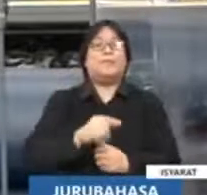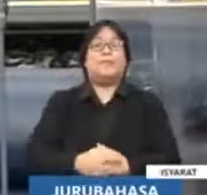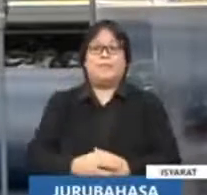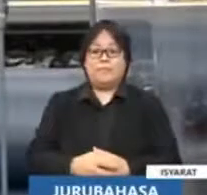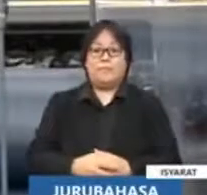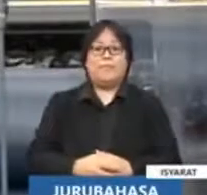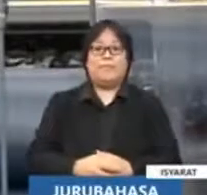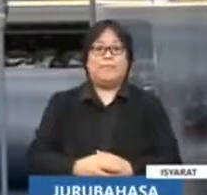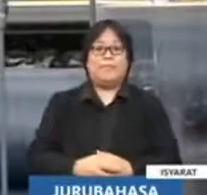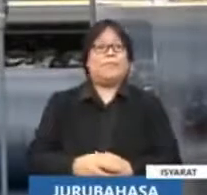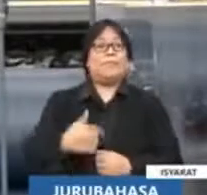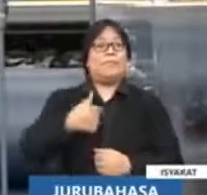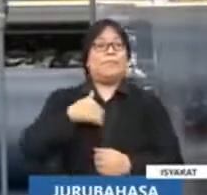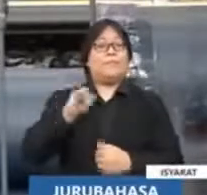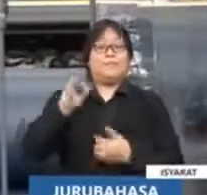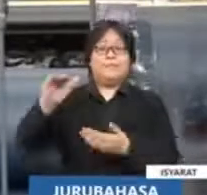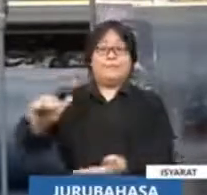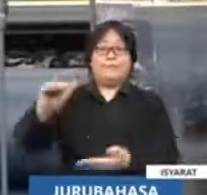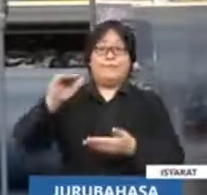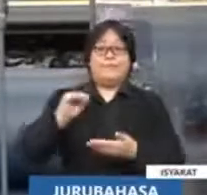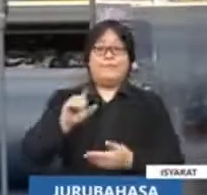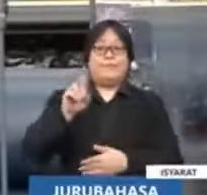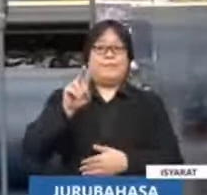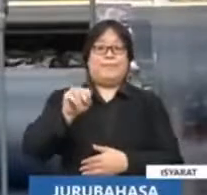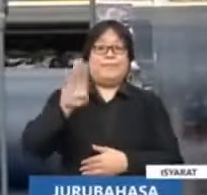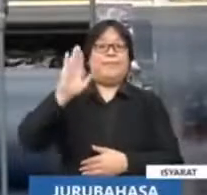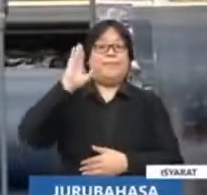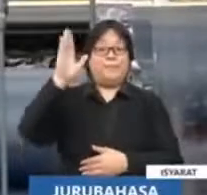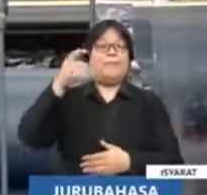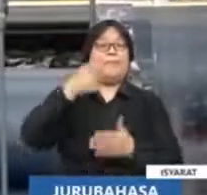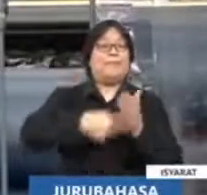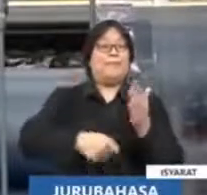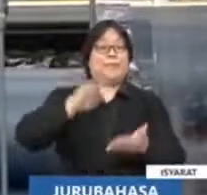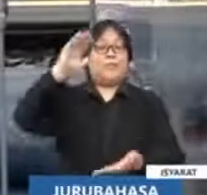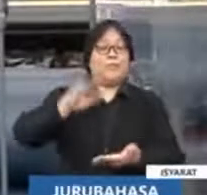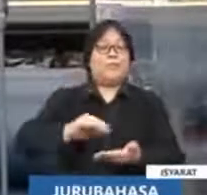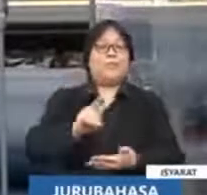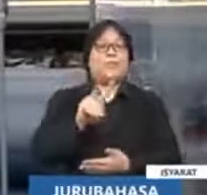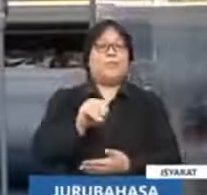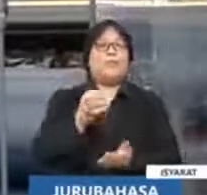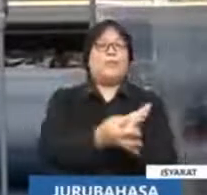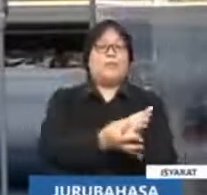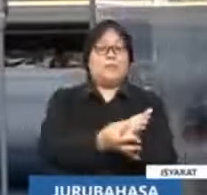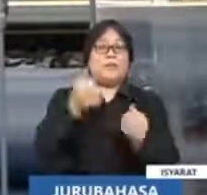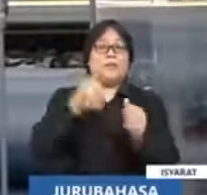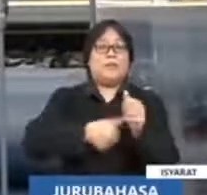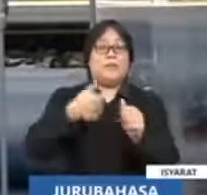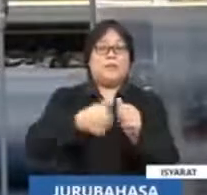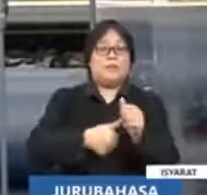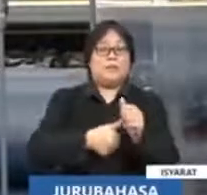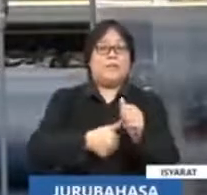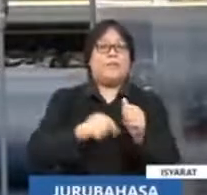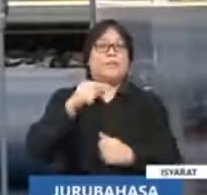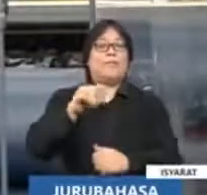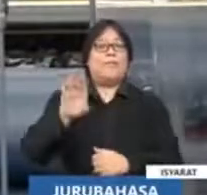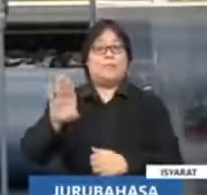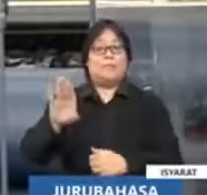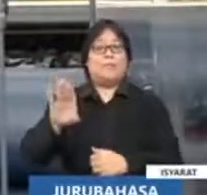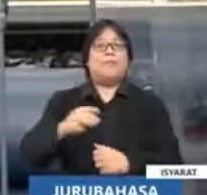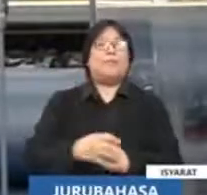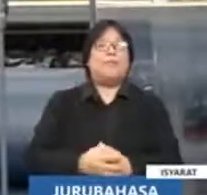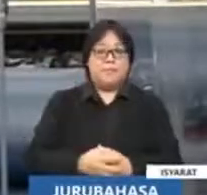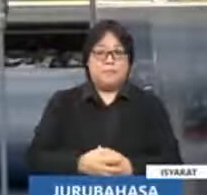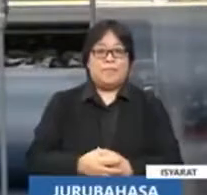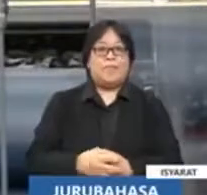syarikat telekomunikasi. Saya juga difahamkan bahawa DNB akan mengenakan charge kurang dari 20 sen bagi setiap GB